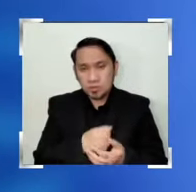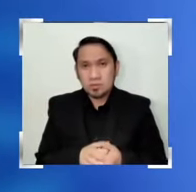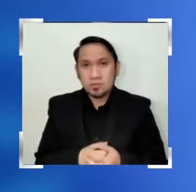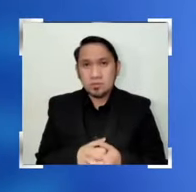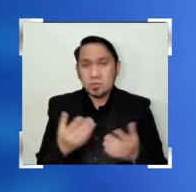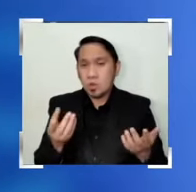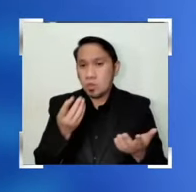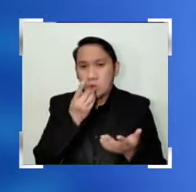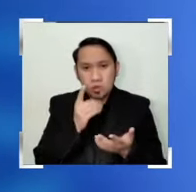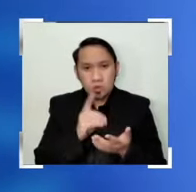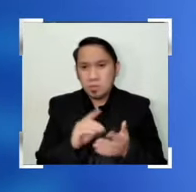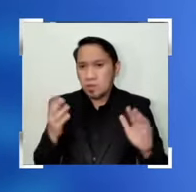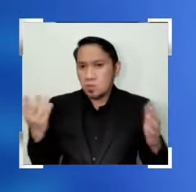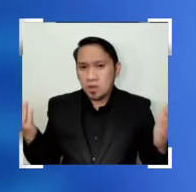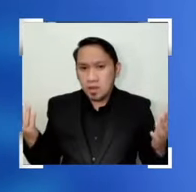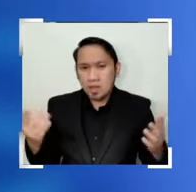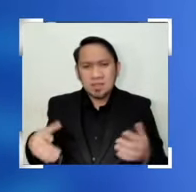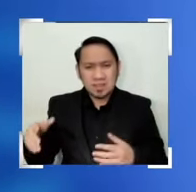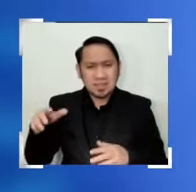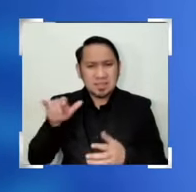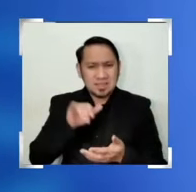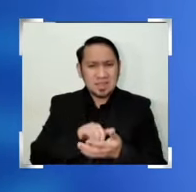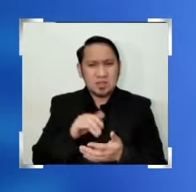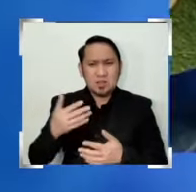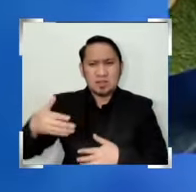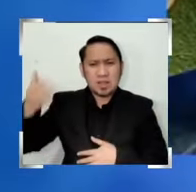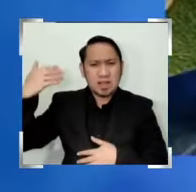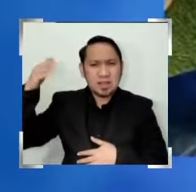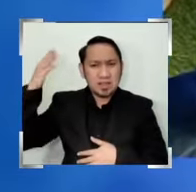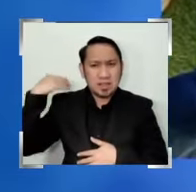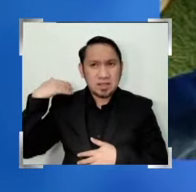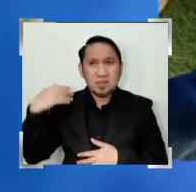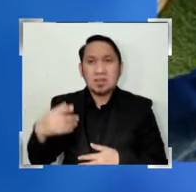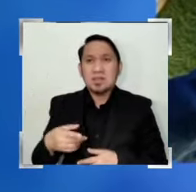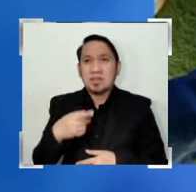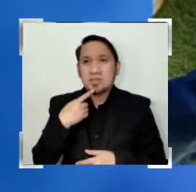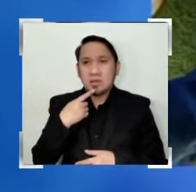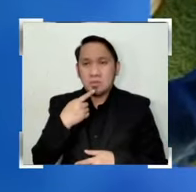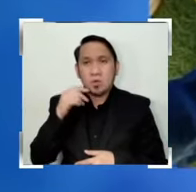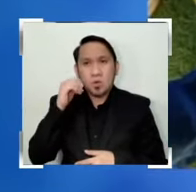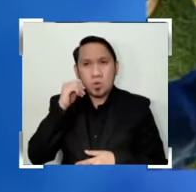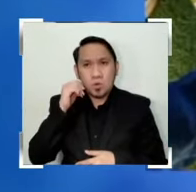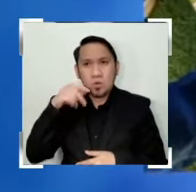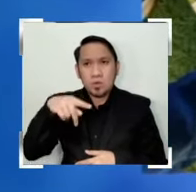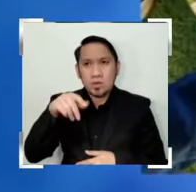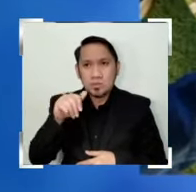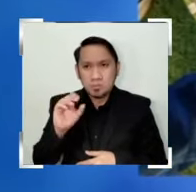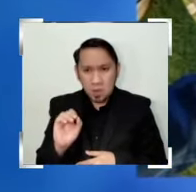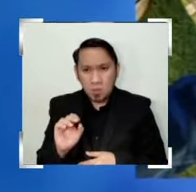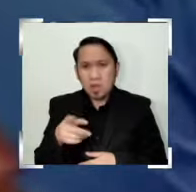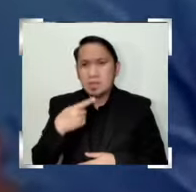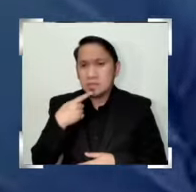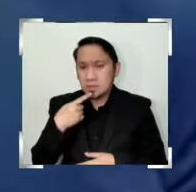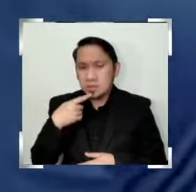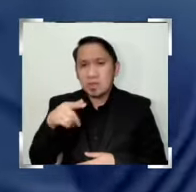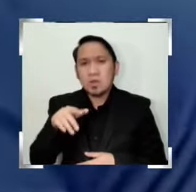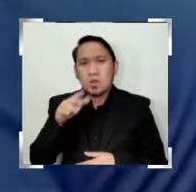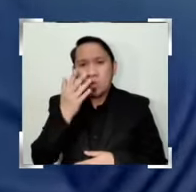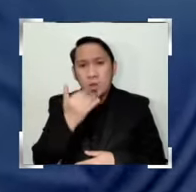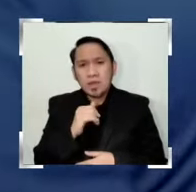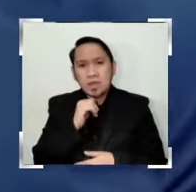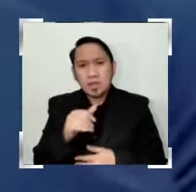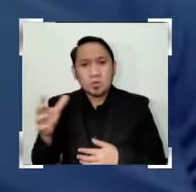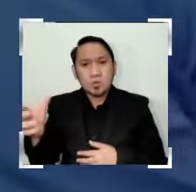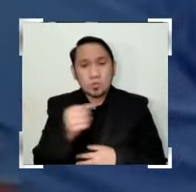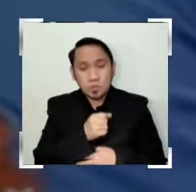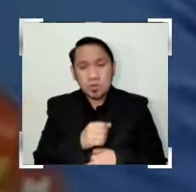nung araw pa eh. Kaya nga sinasabi ko nga sa FAO, bakit hindi niyo pakuha yan? Tingin ng